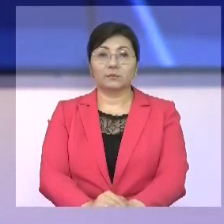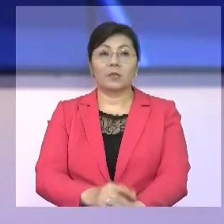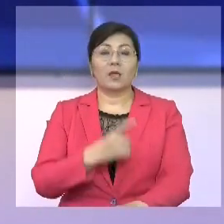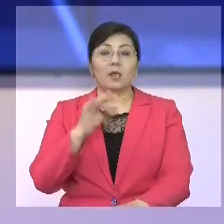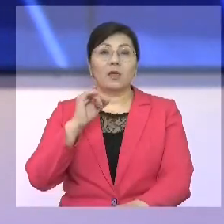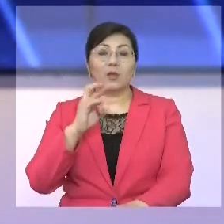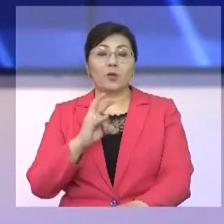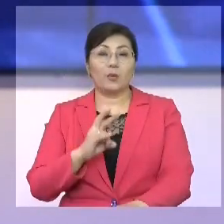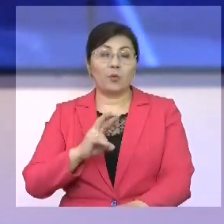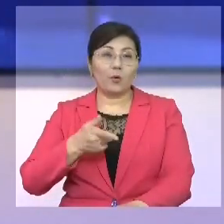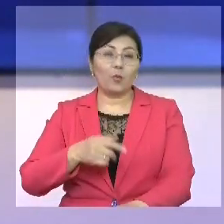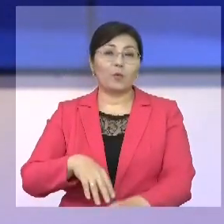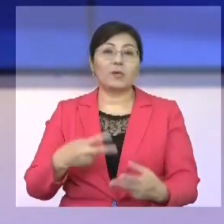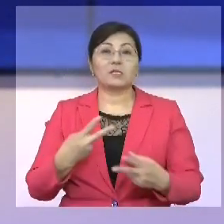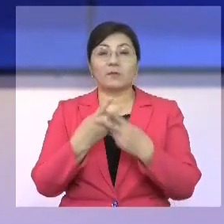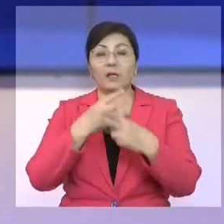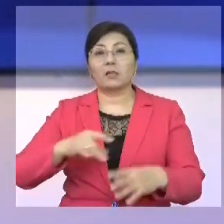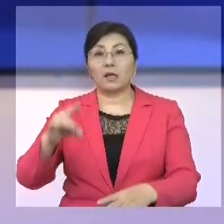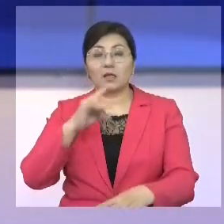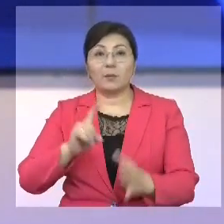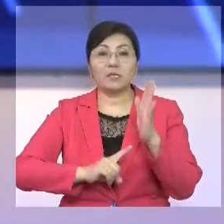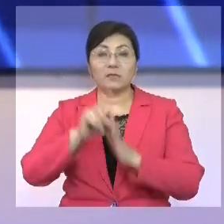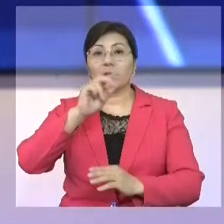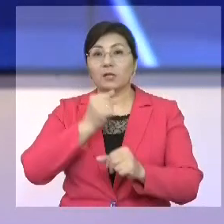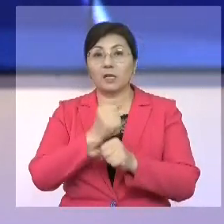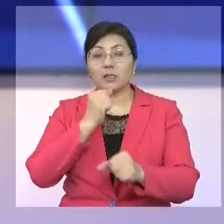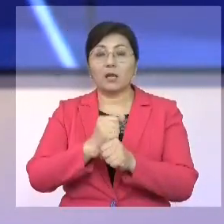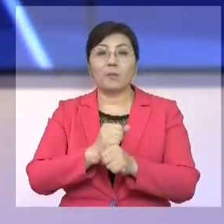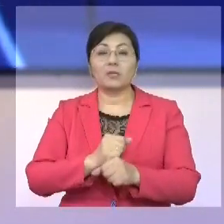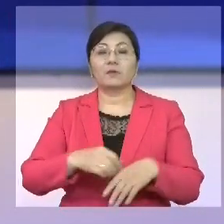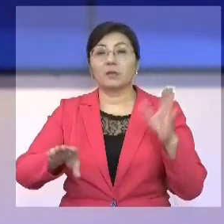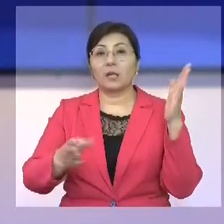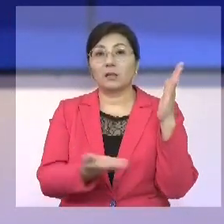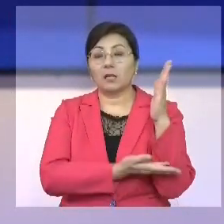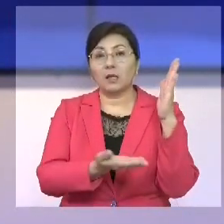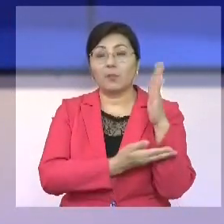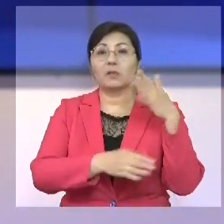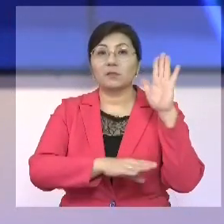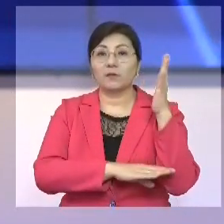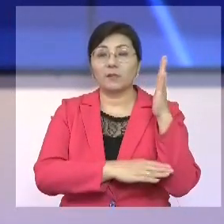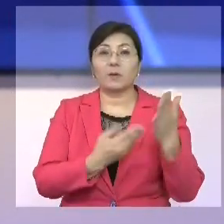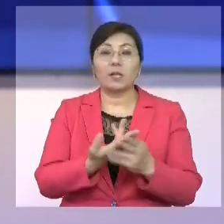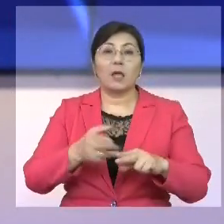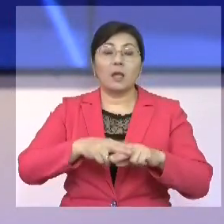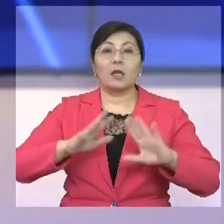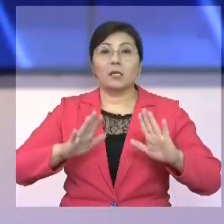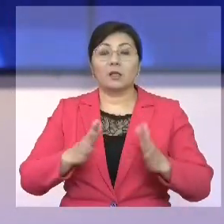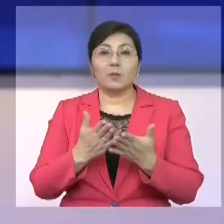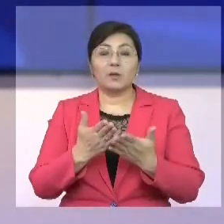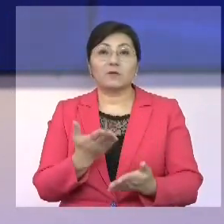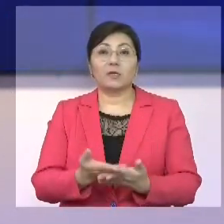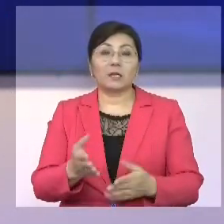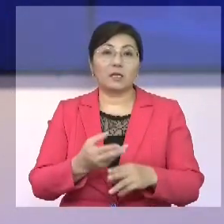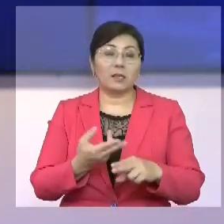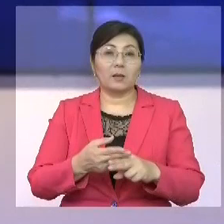С 1 июля на территории района Астана областного центра стартовали работы по обрезке деревьев. Напомню, что она разрешается лишь в случае аварийной ситуации,